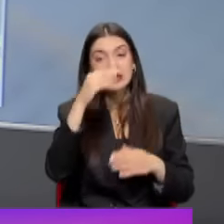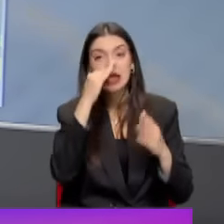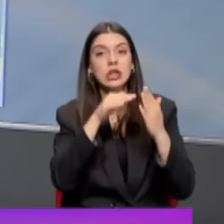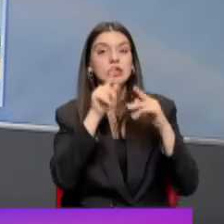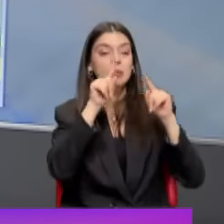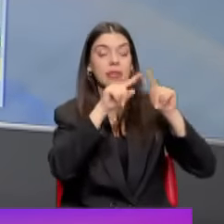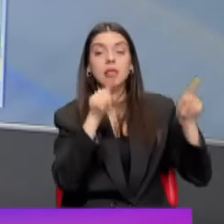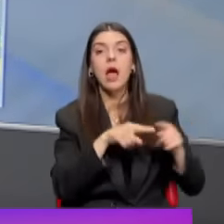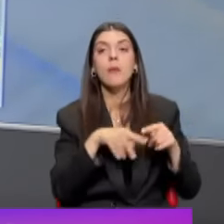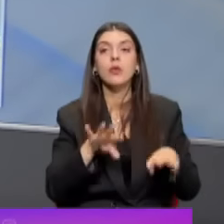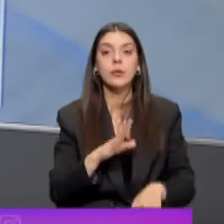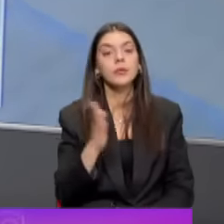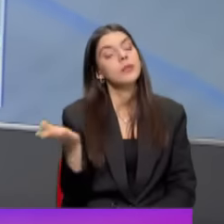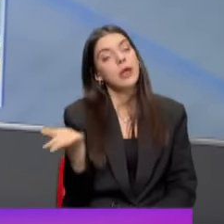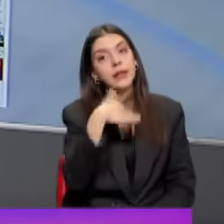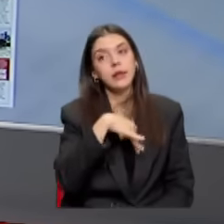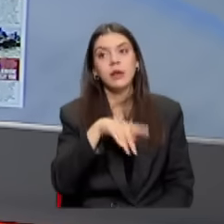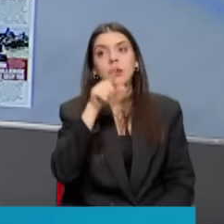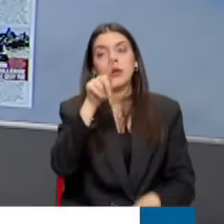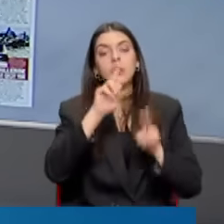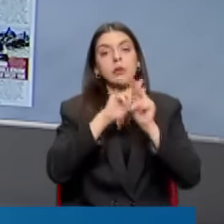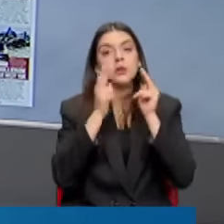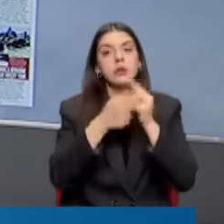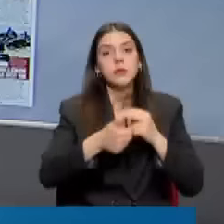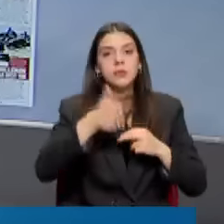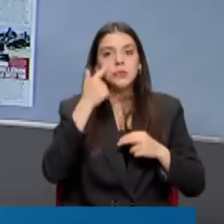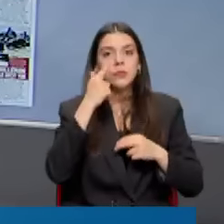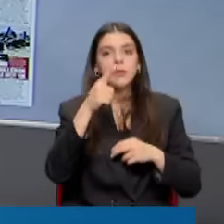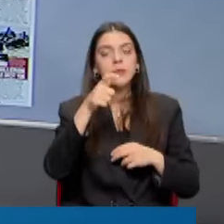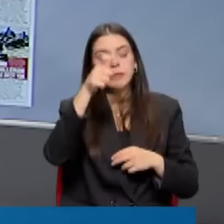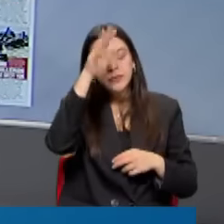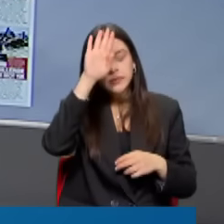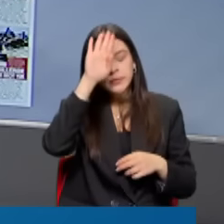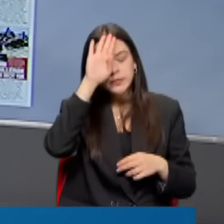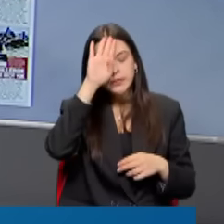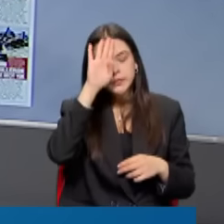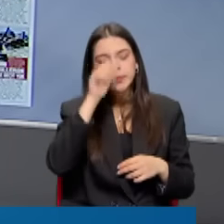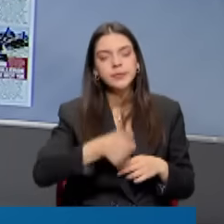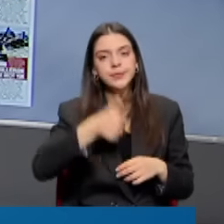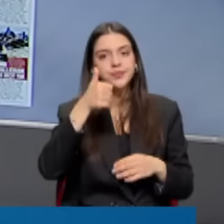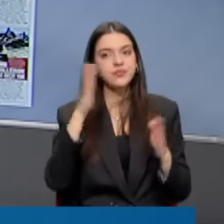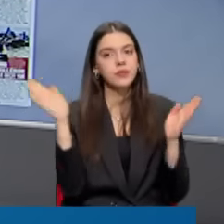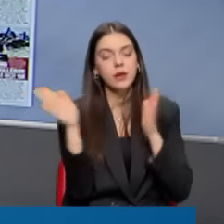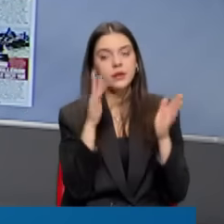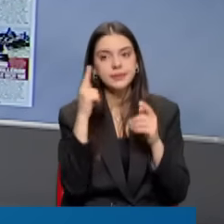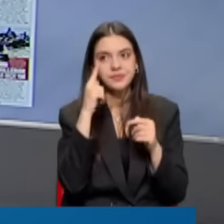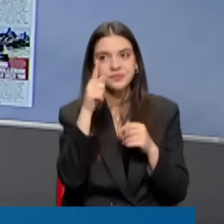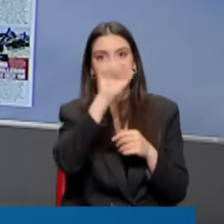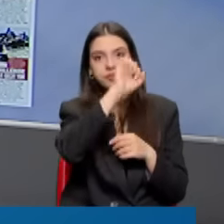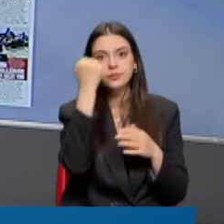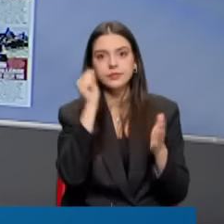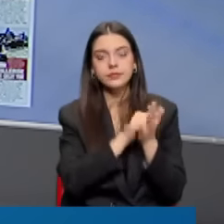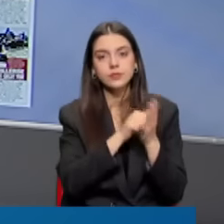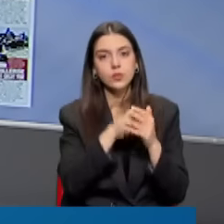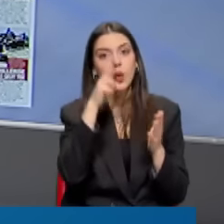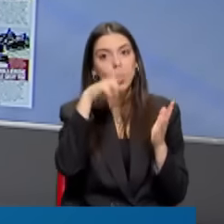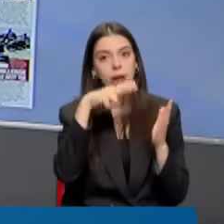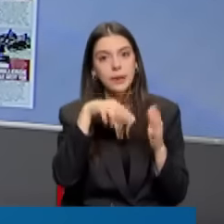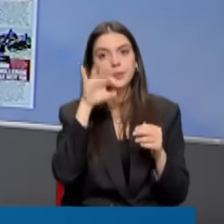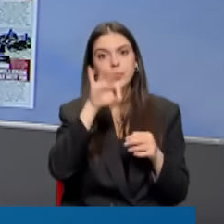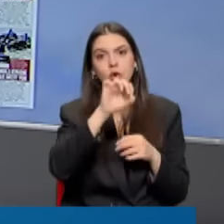değildir Hadi gelin o dünya lideri ile İBB başkanı arasındaki atışmaya pencere gazetesinden okuyalım pencere Gazetesi